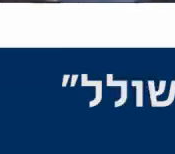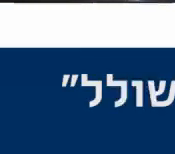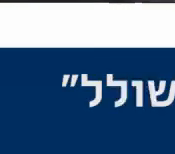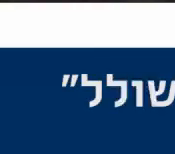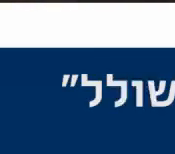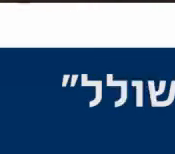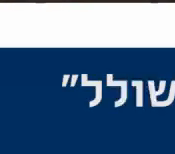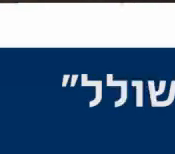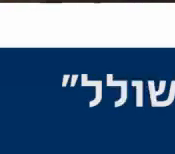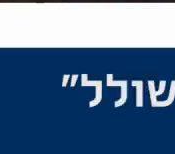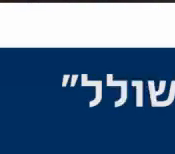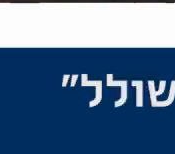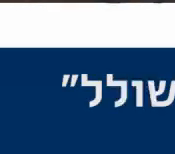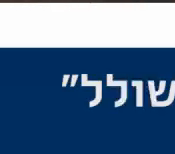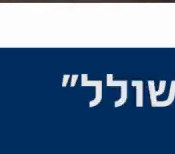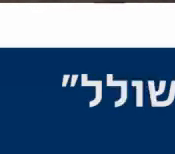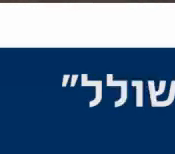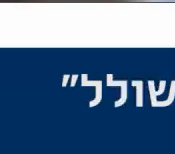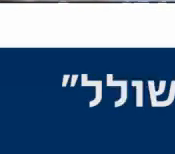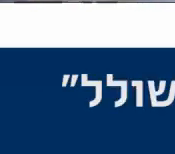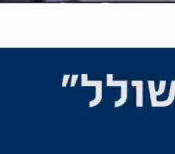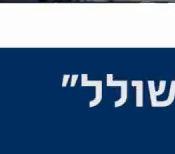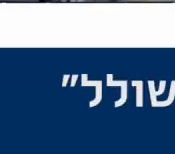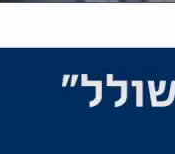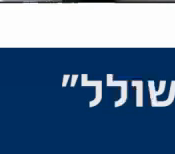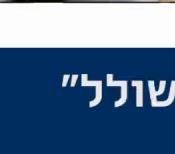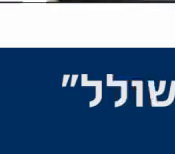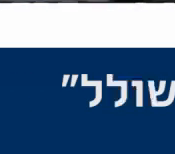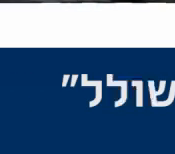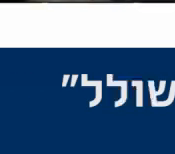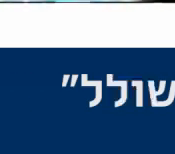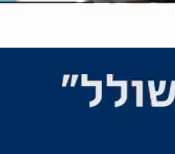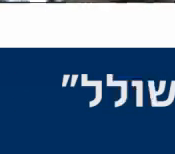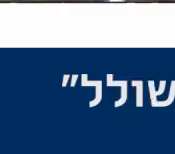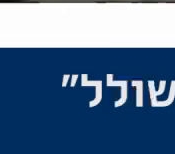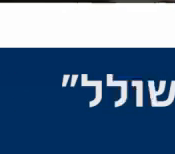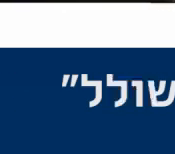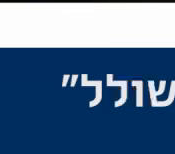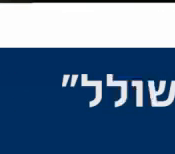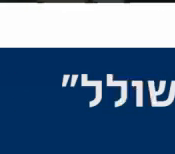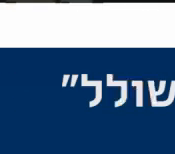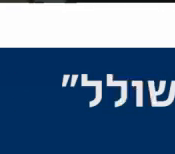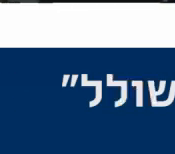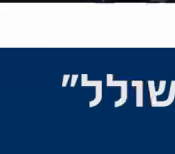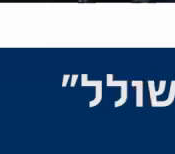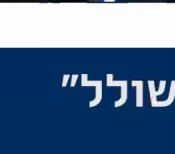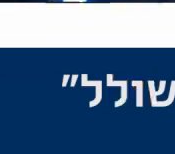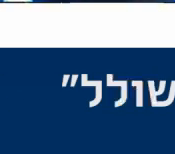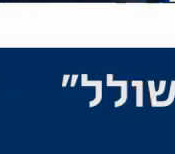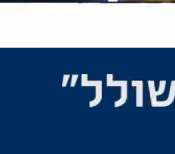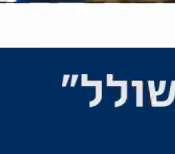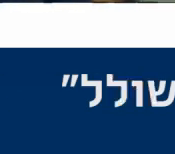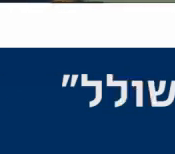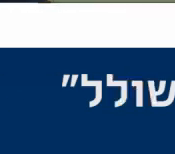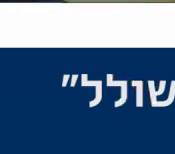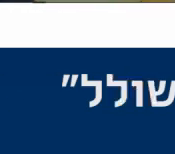סערה תיק ביטחון הפנים, איתמר בן גביר פרסם את רשימת הדרישות לתיק, ראש האופוזיציה בנימין נתניהו על האפשרות שימנת